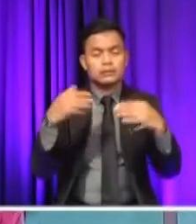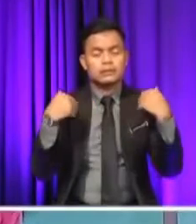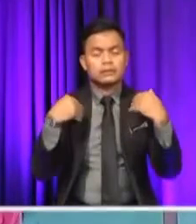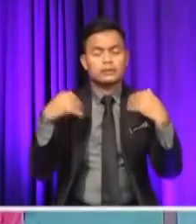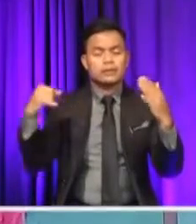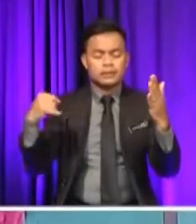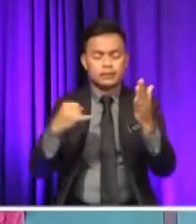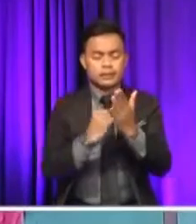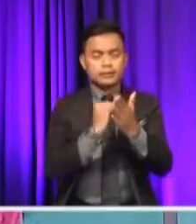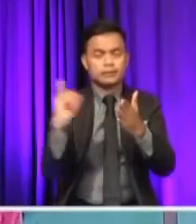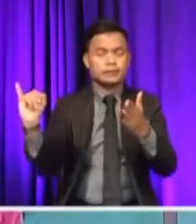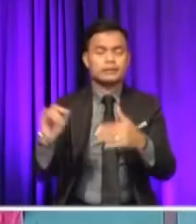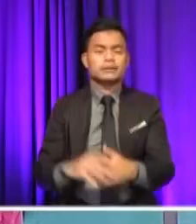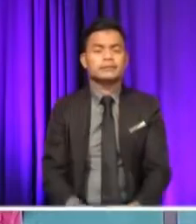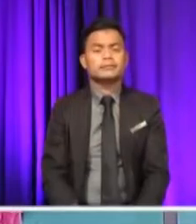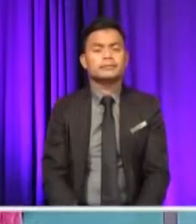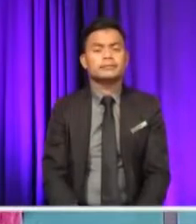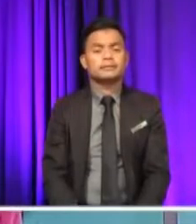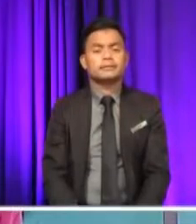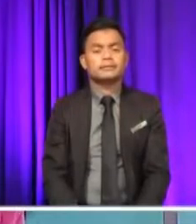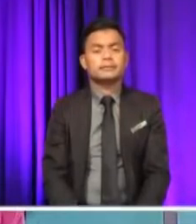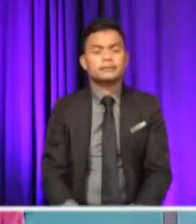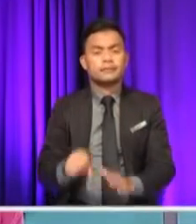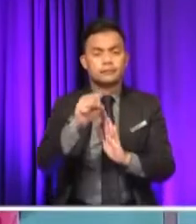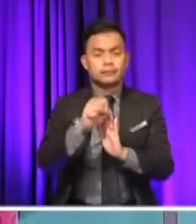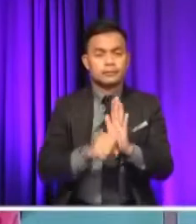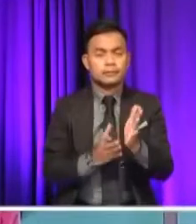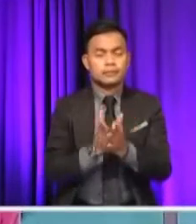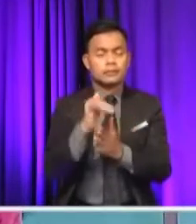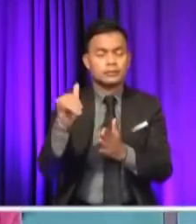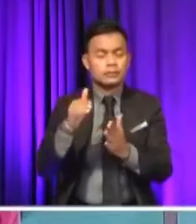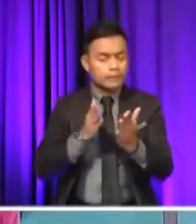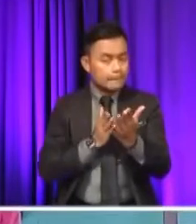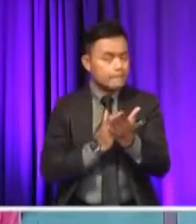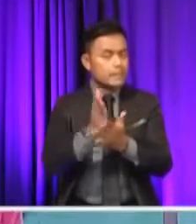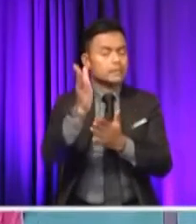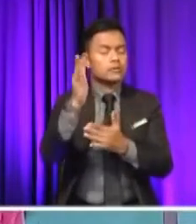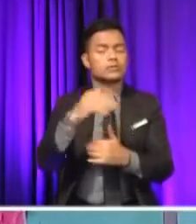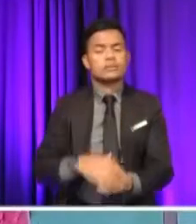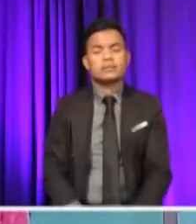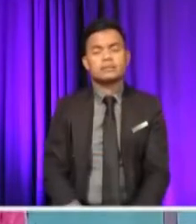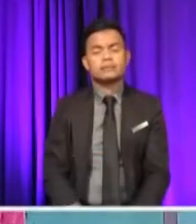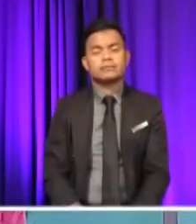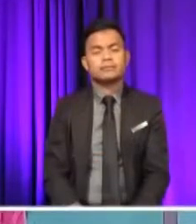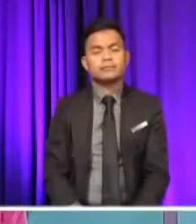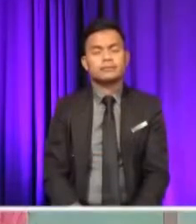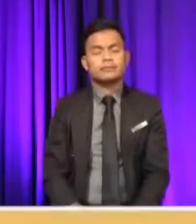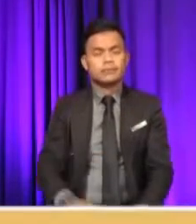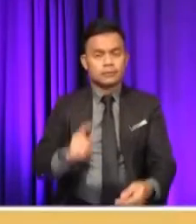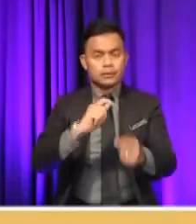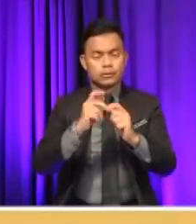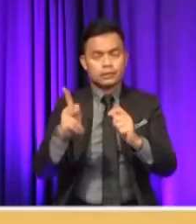Okey. Okey, seterusnya, okey, ini adalah penerus. Okey, rectifier. Dia